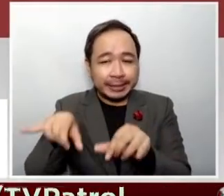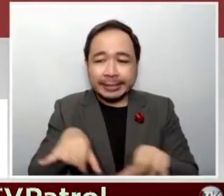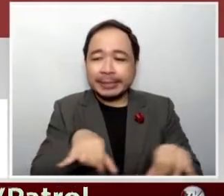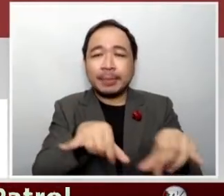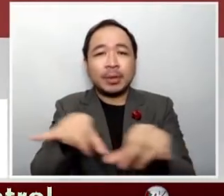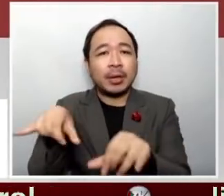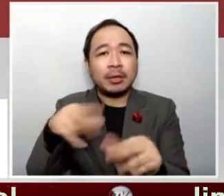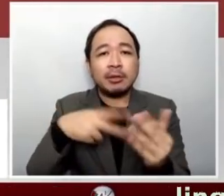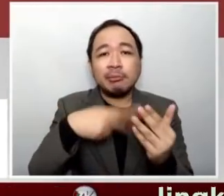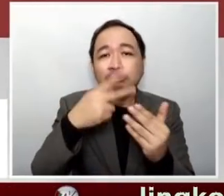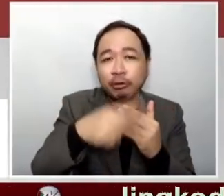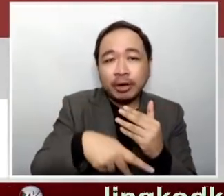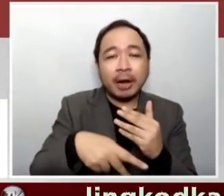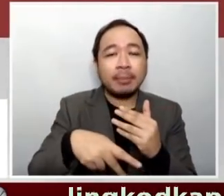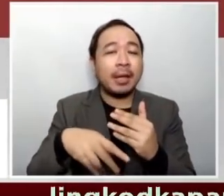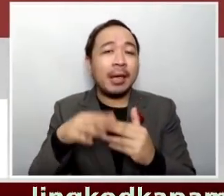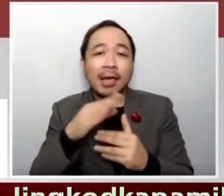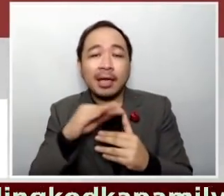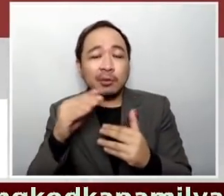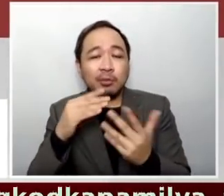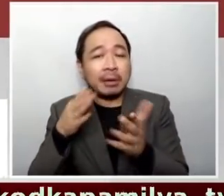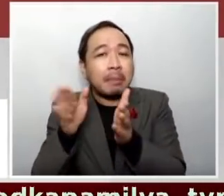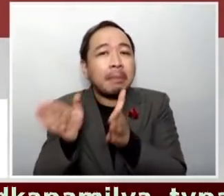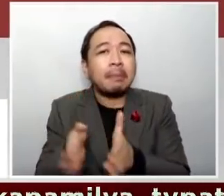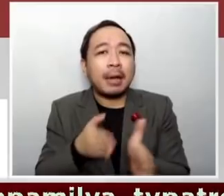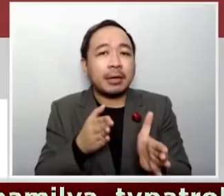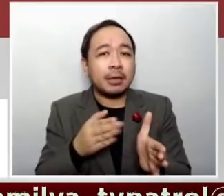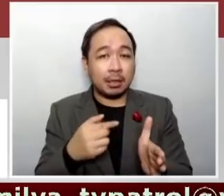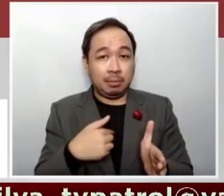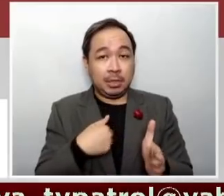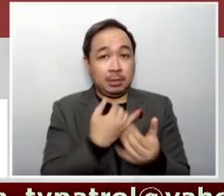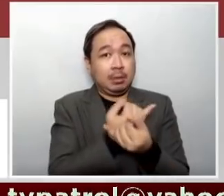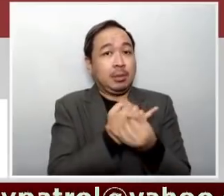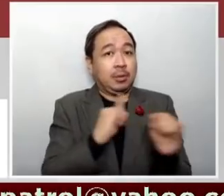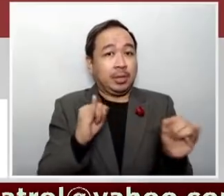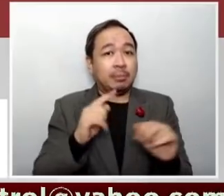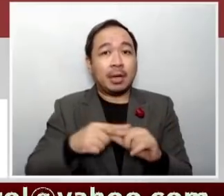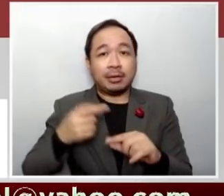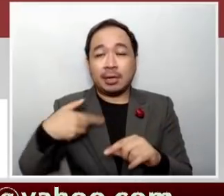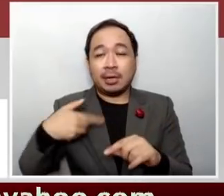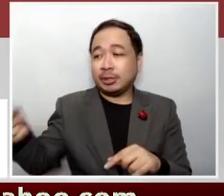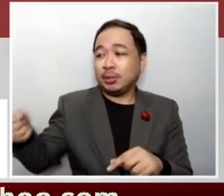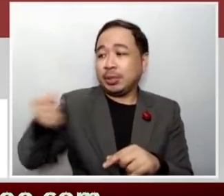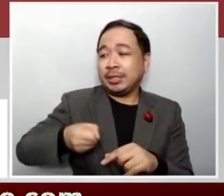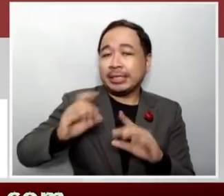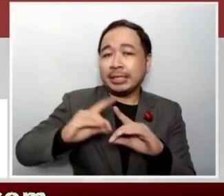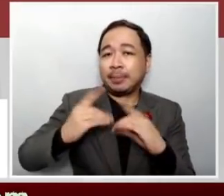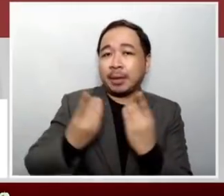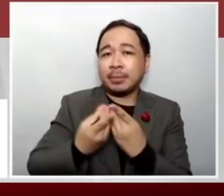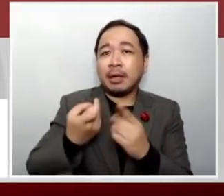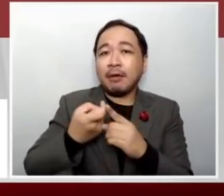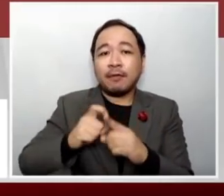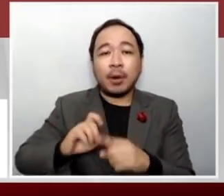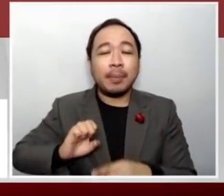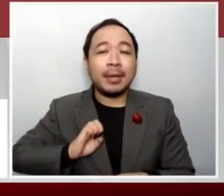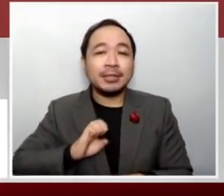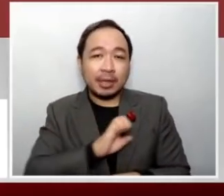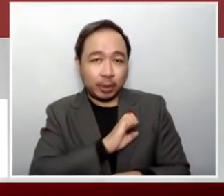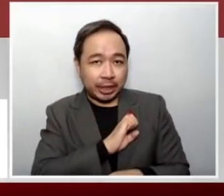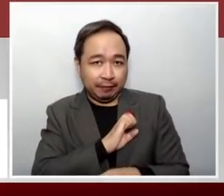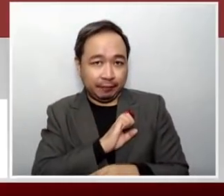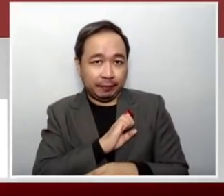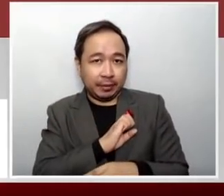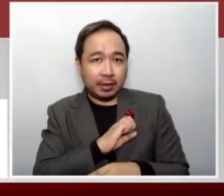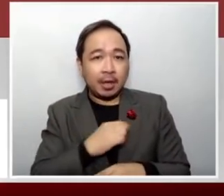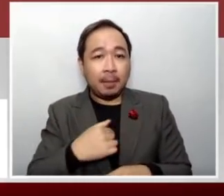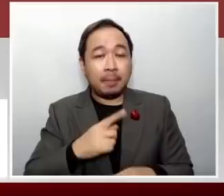programs and platform. Independent ako, I was recruited from a department in the executive branch. I am duty bound to